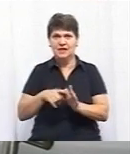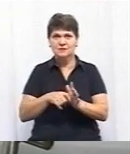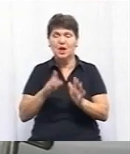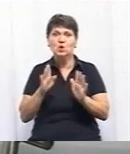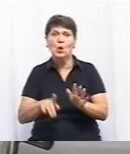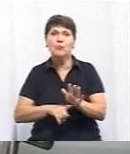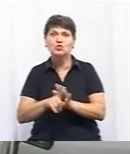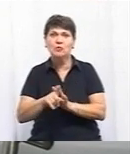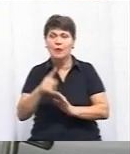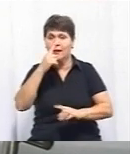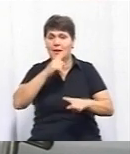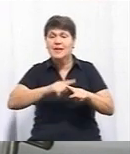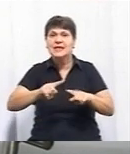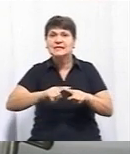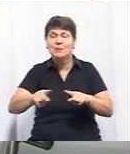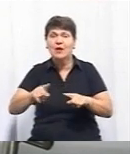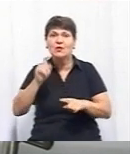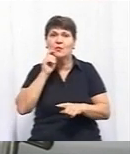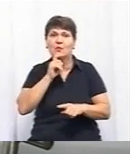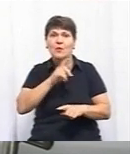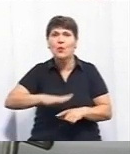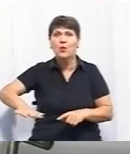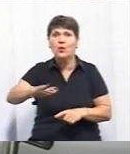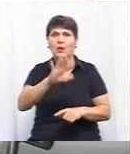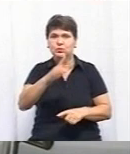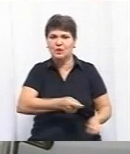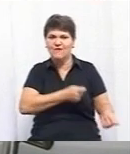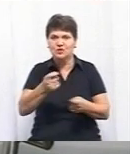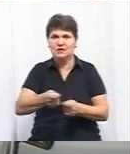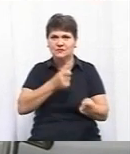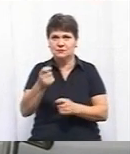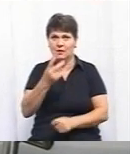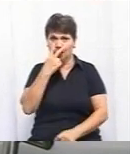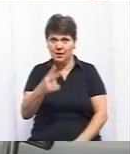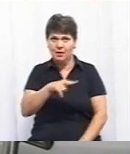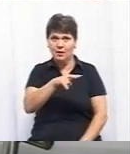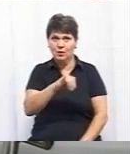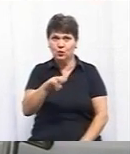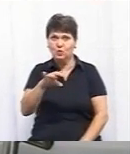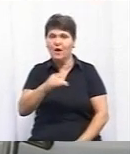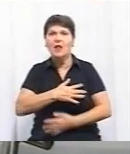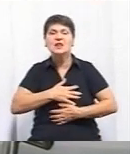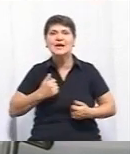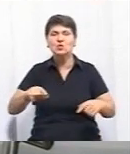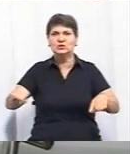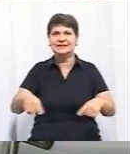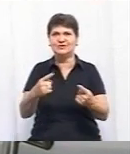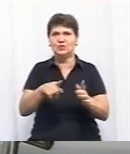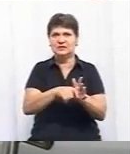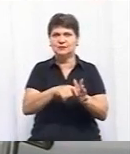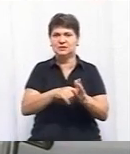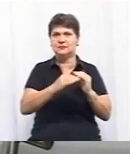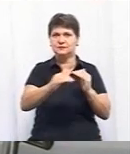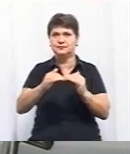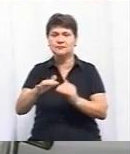початок. Незабаром по Україні всі будуть возити своє сміття, тому що, як бачите, люди в ці люди не хочуть створювати сміттєзвалище і не